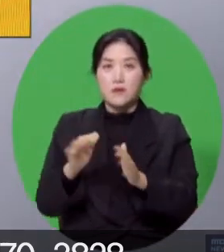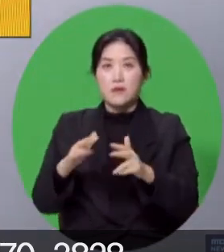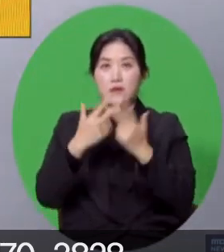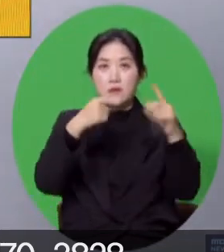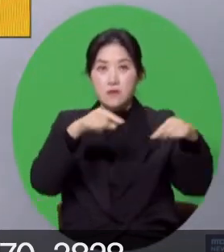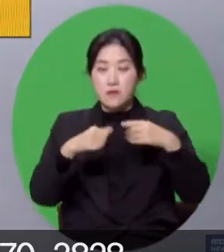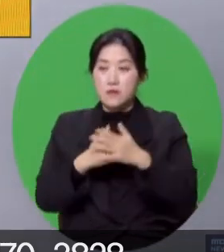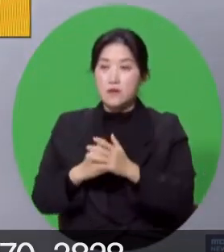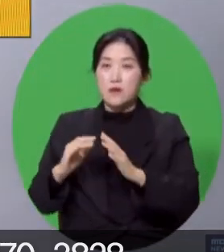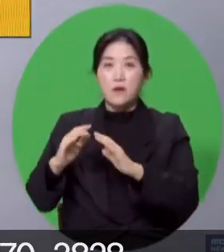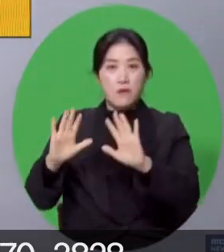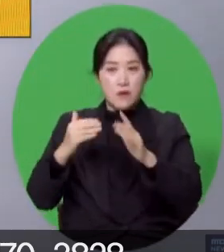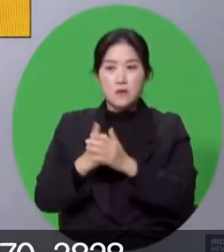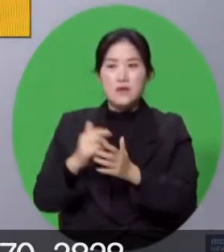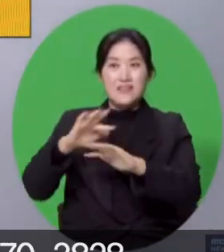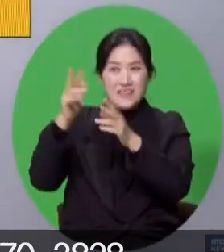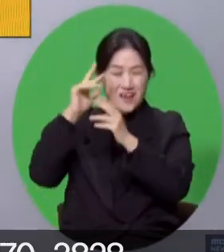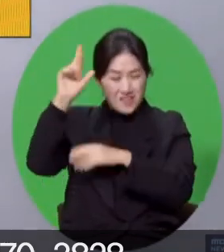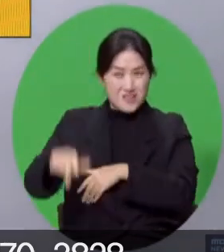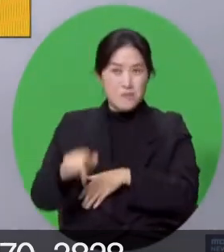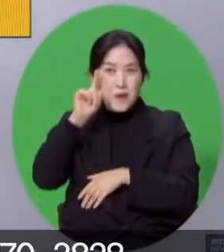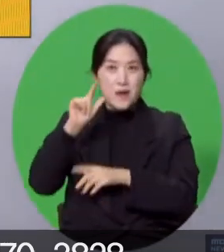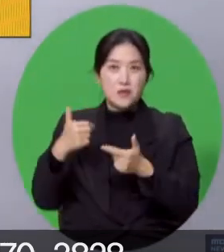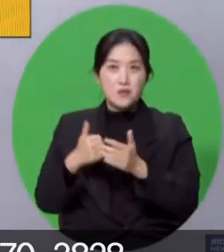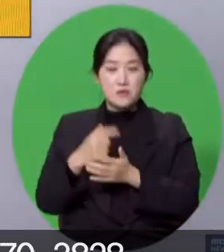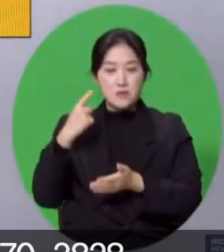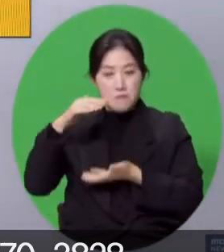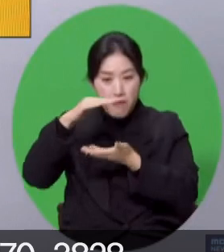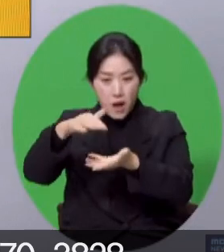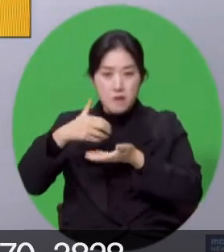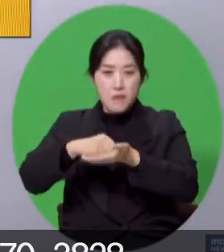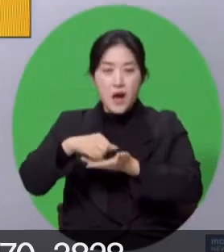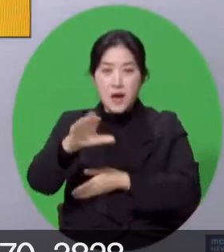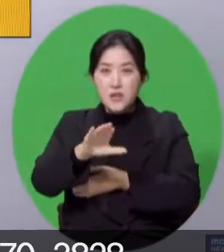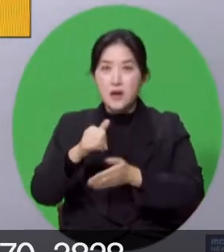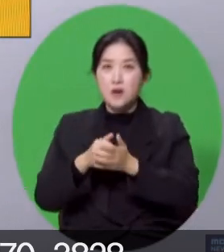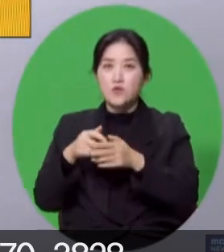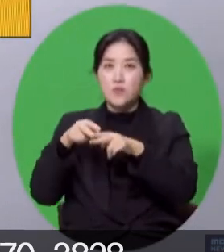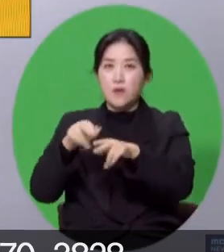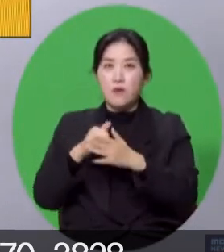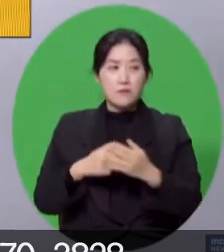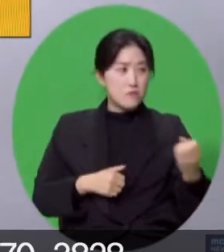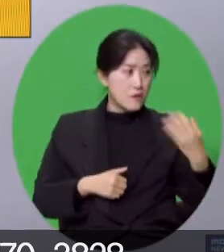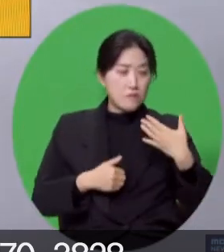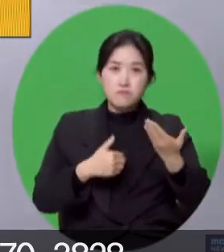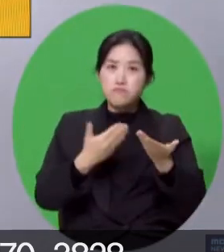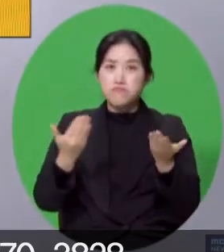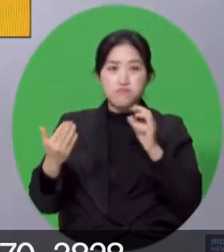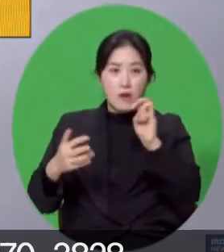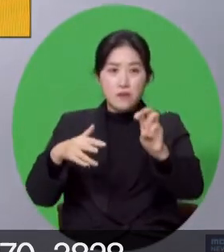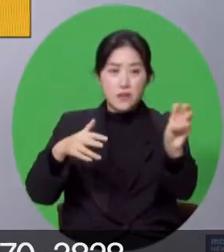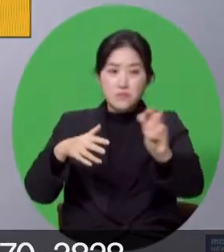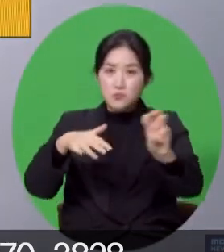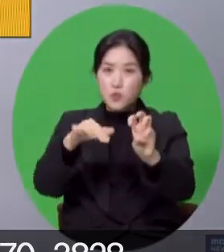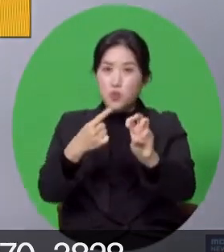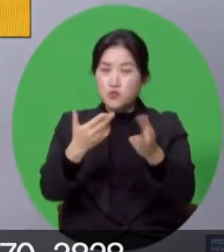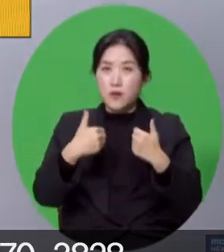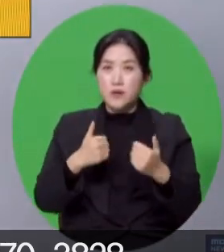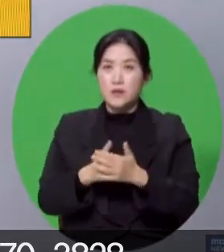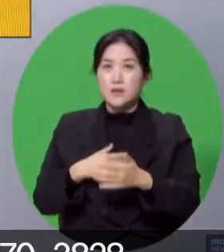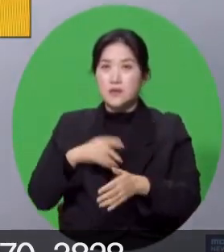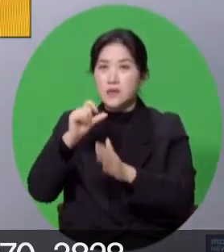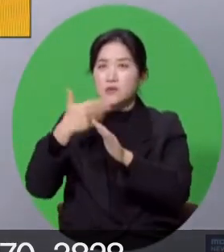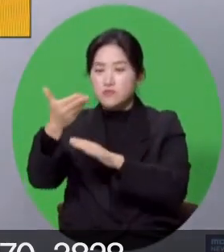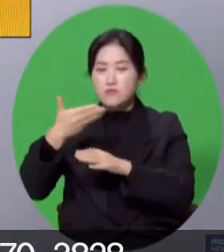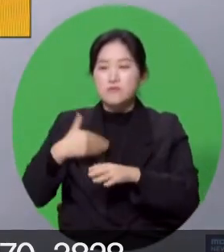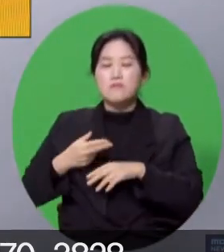정책이 있고, 똑같다는 걸 제가 아니, 지적을 다 했는데 틀린 건 아니죠. 제 얘기를 듣지 않고 후보님 하실 아니, 말씀만 하시니까 아니 기회를